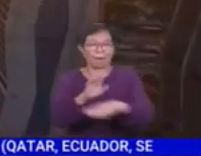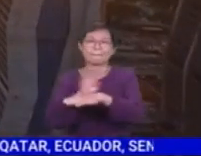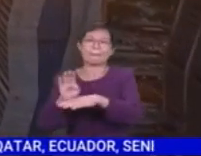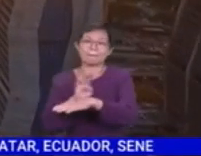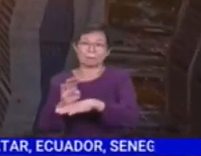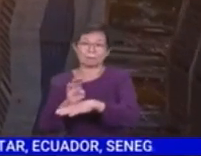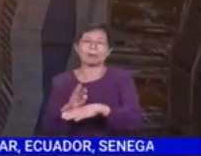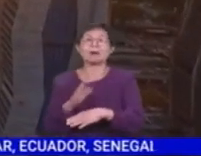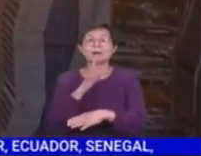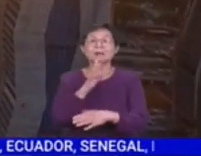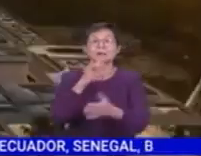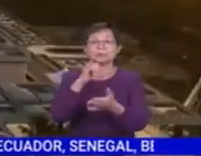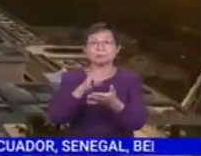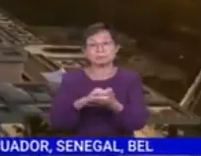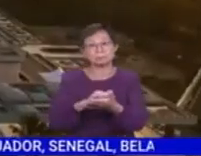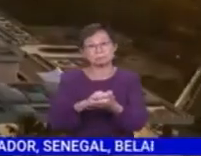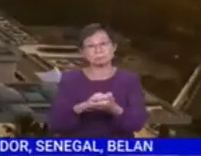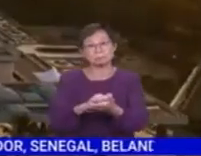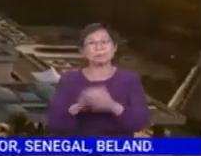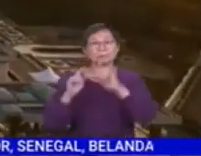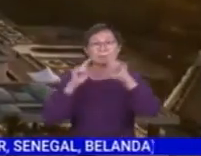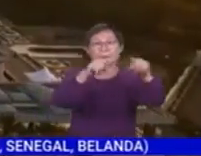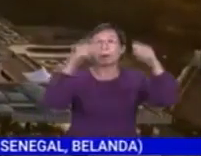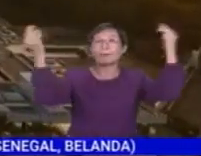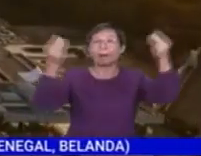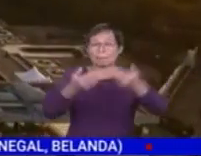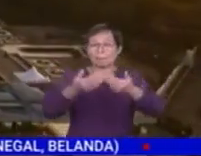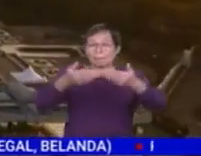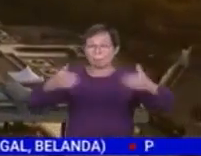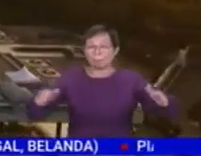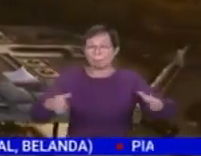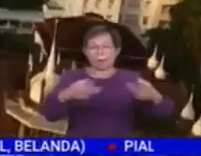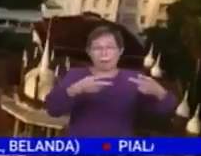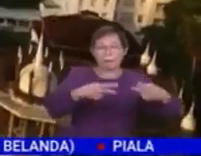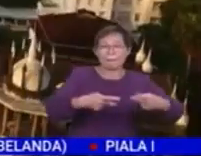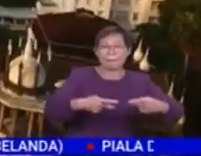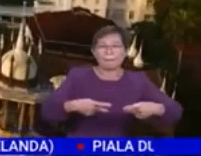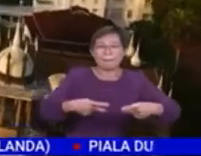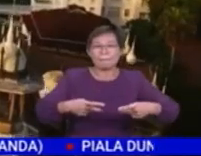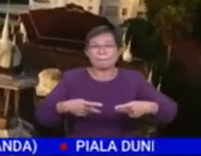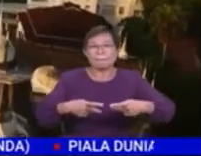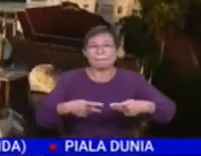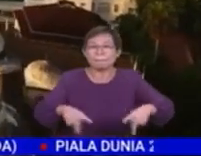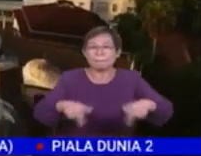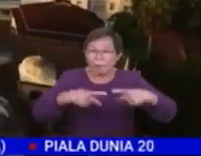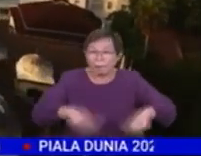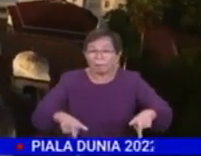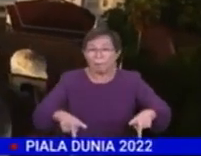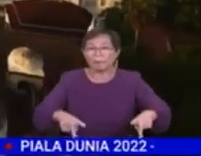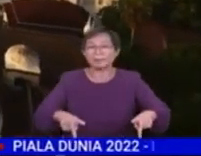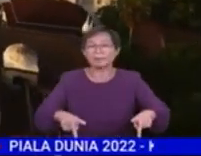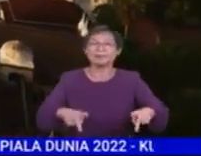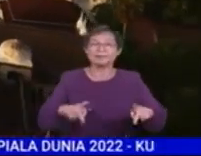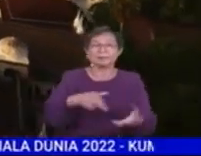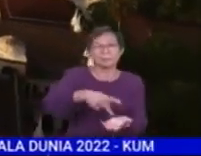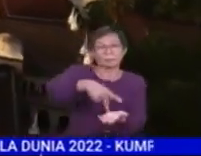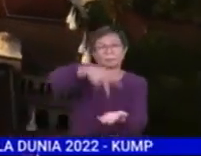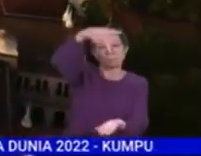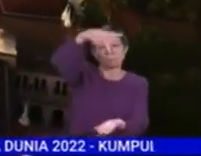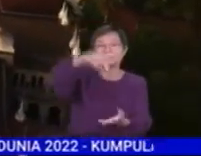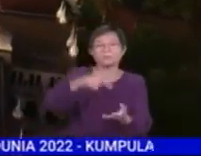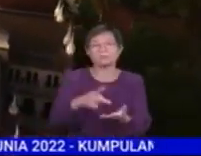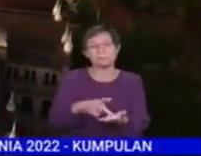mereka. Beliau berkata demikian selepas menghadiri majlis pembukaan premis Perdana Cagi di Pavilion Ibu Negara.